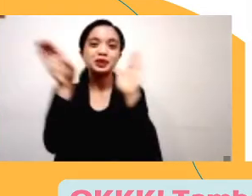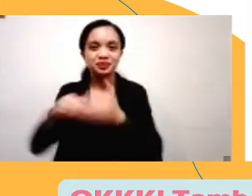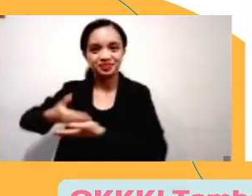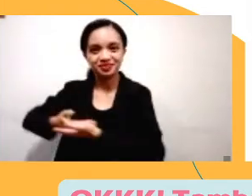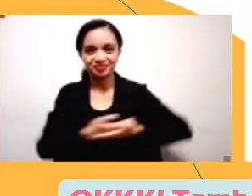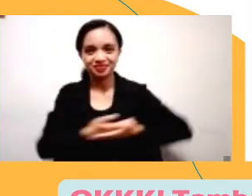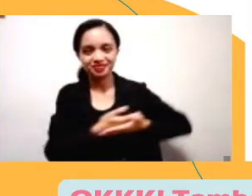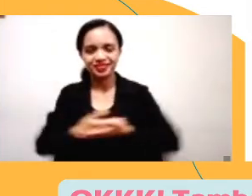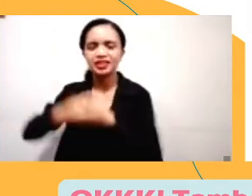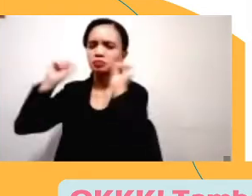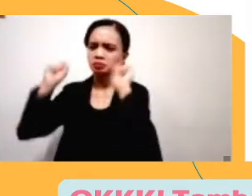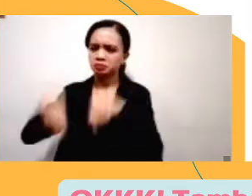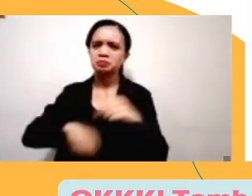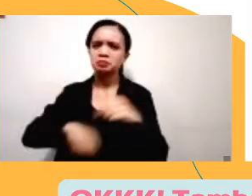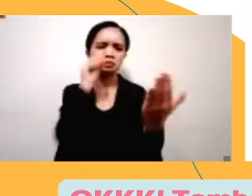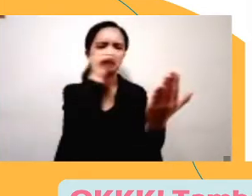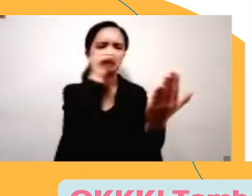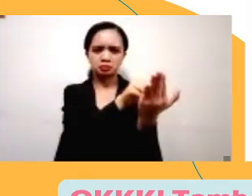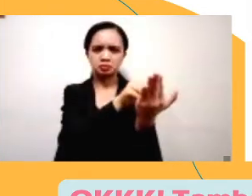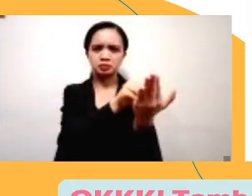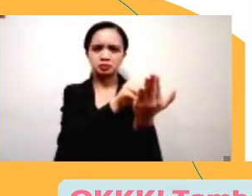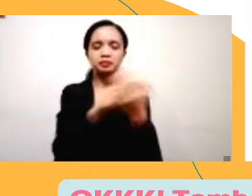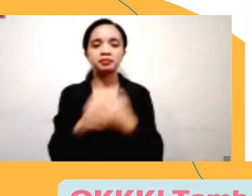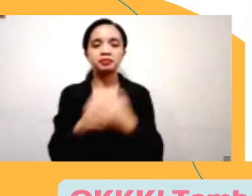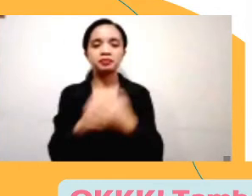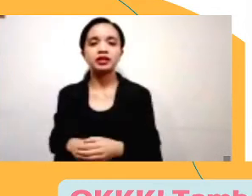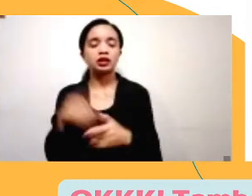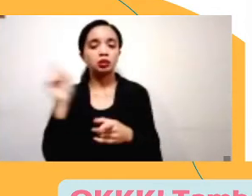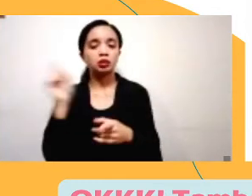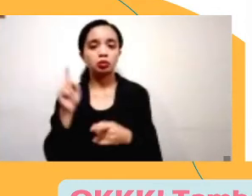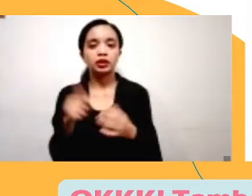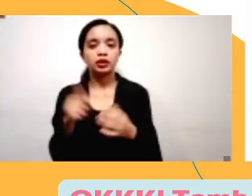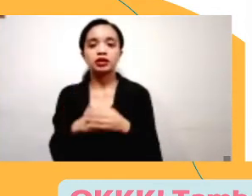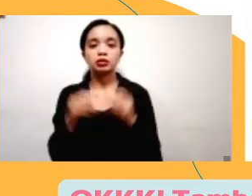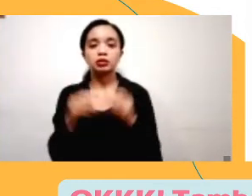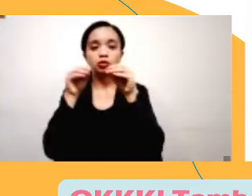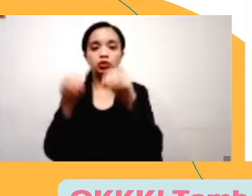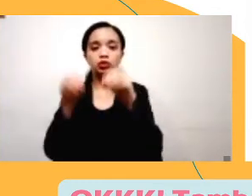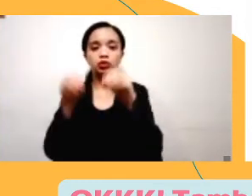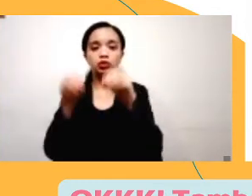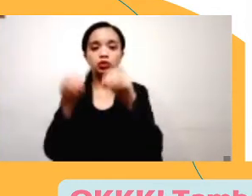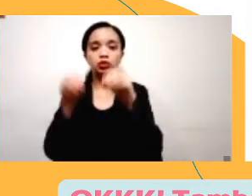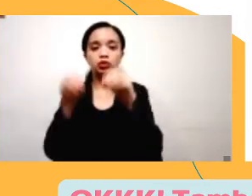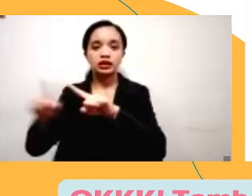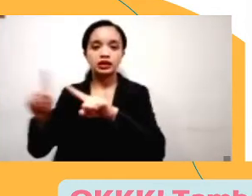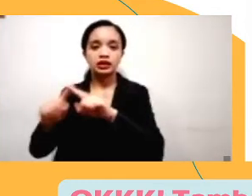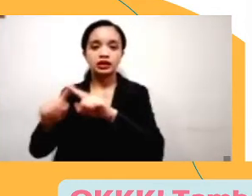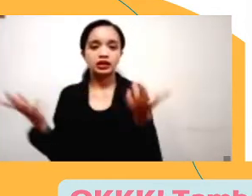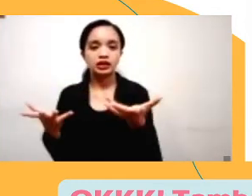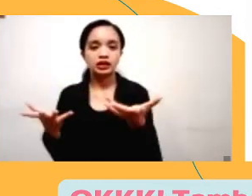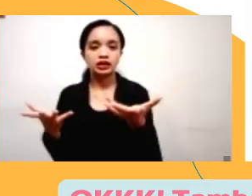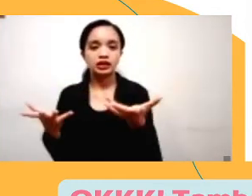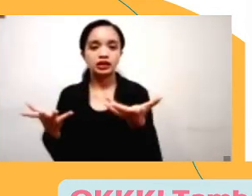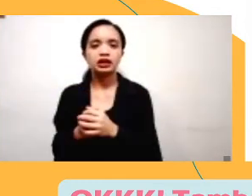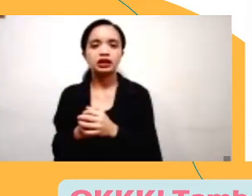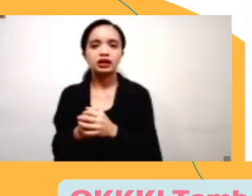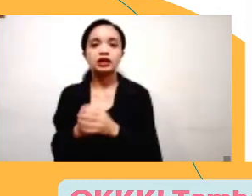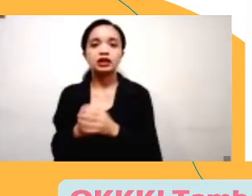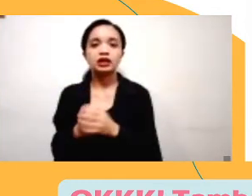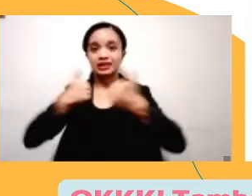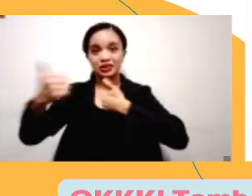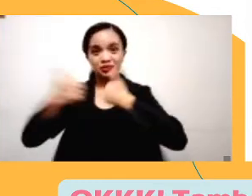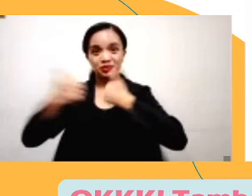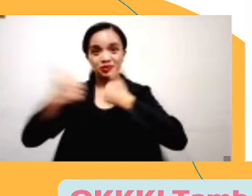yan. Pwede din yung ilagay yung mga bagay na sumisimbolo sa pagsali ninyo sa competition, sa